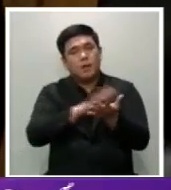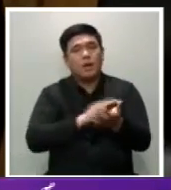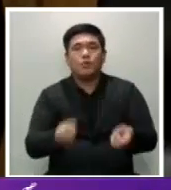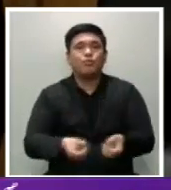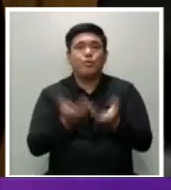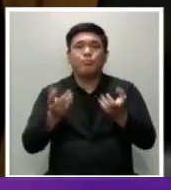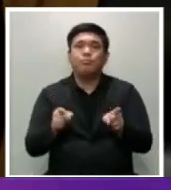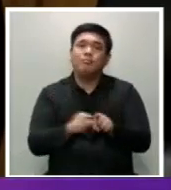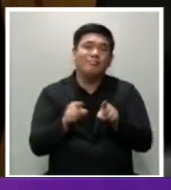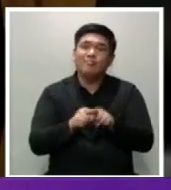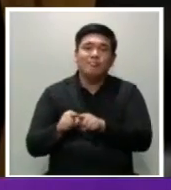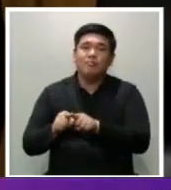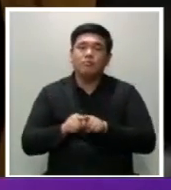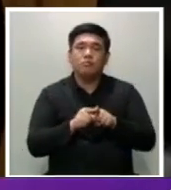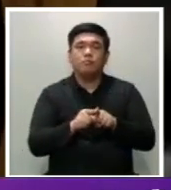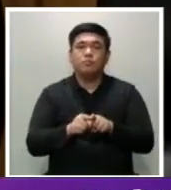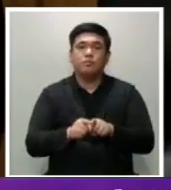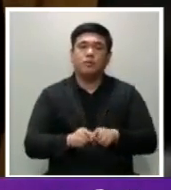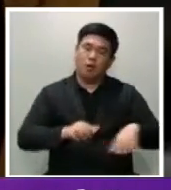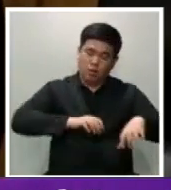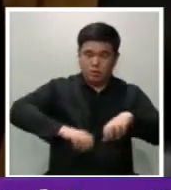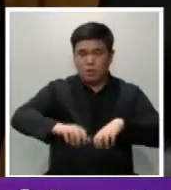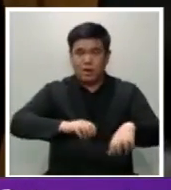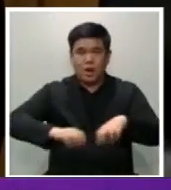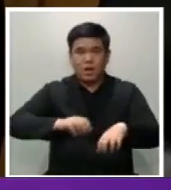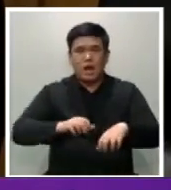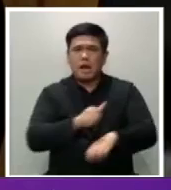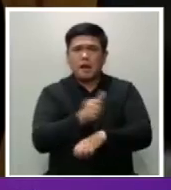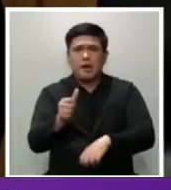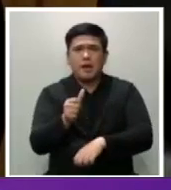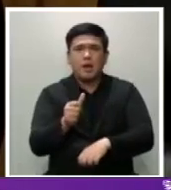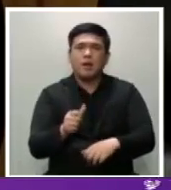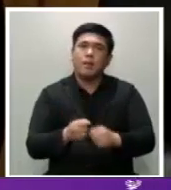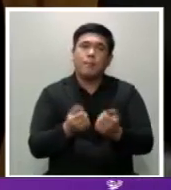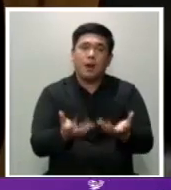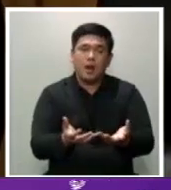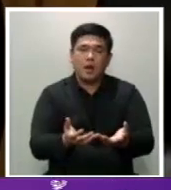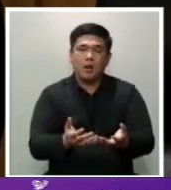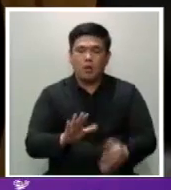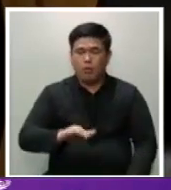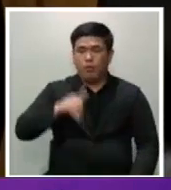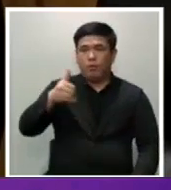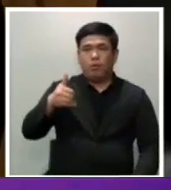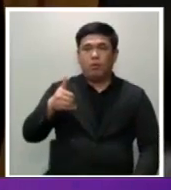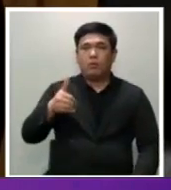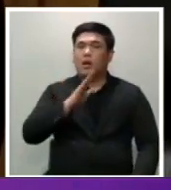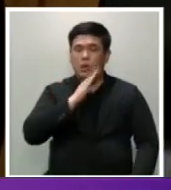เรานึกว่าโดยวิธีของการบริหารจัดการที่ดีเนี่ยมันจะทำให้ทุกอย่างฟื้นได้